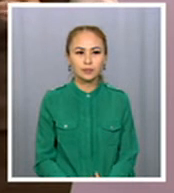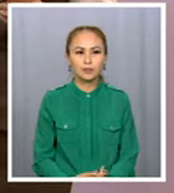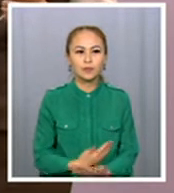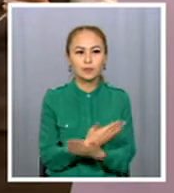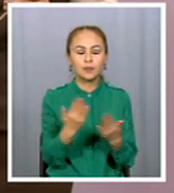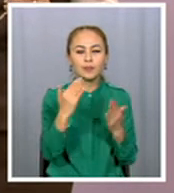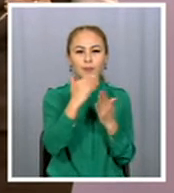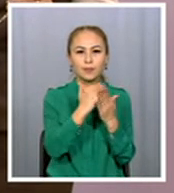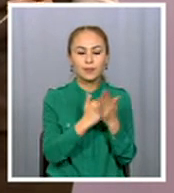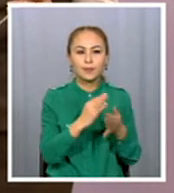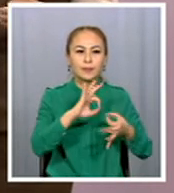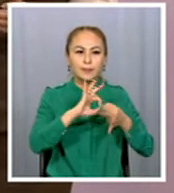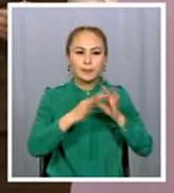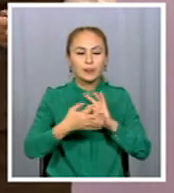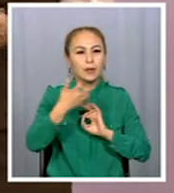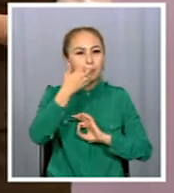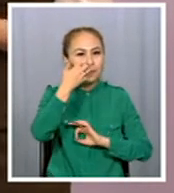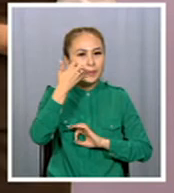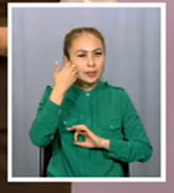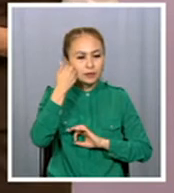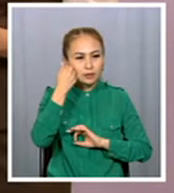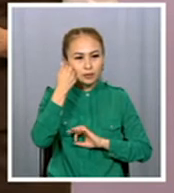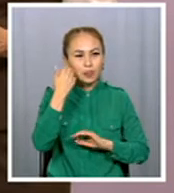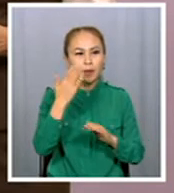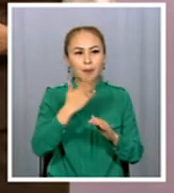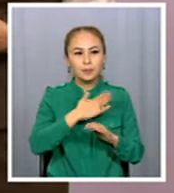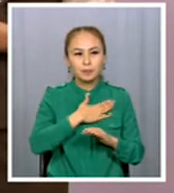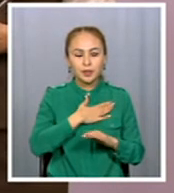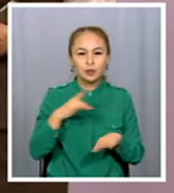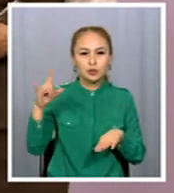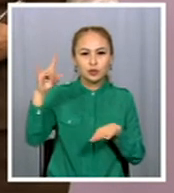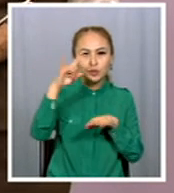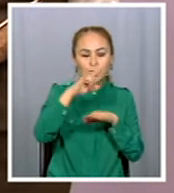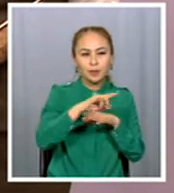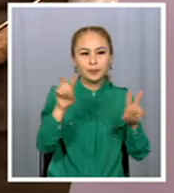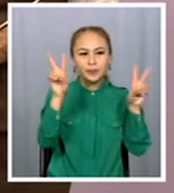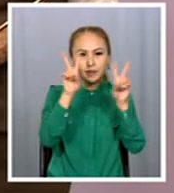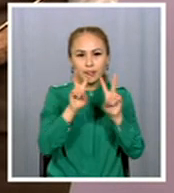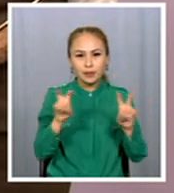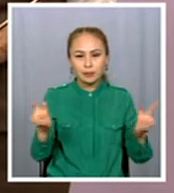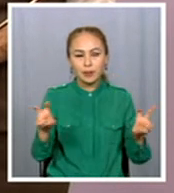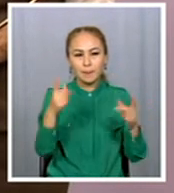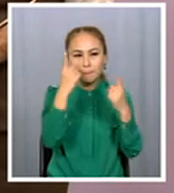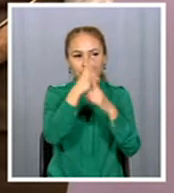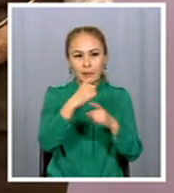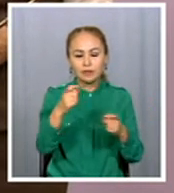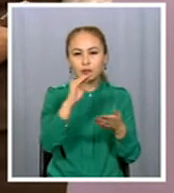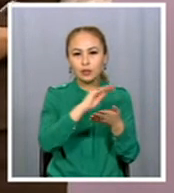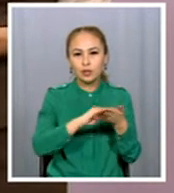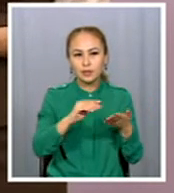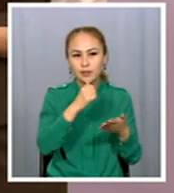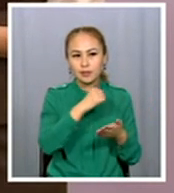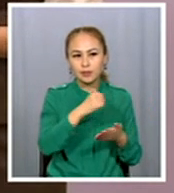кестедегі мәліметтерді пайдаланып, менің ұшағым тақырыбында мәтін құрастырыңдар.